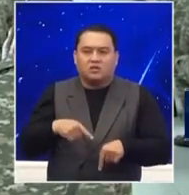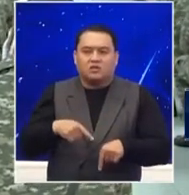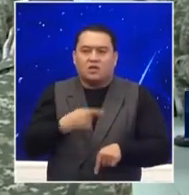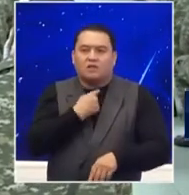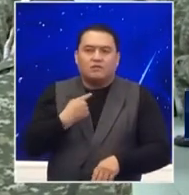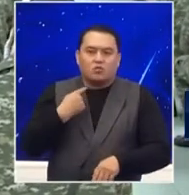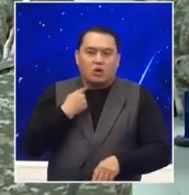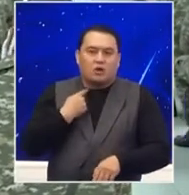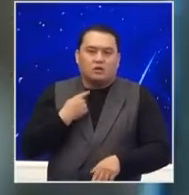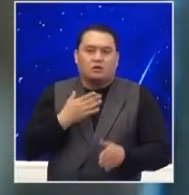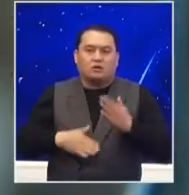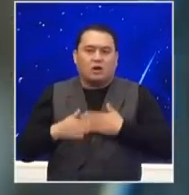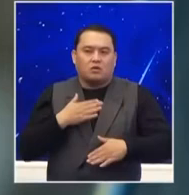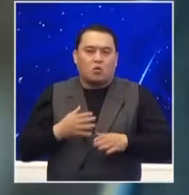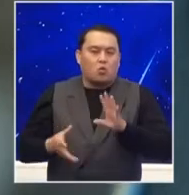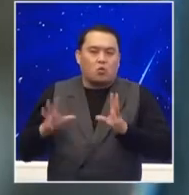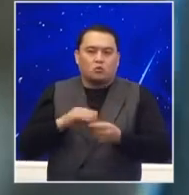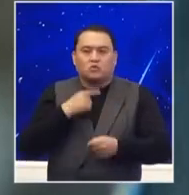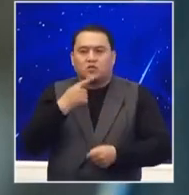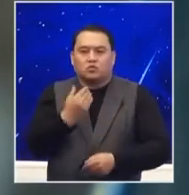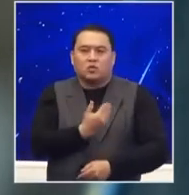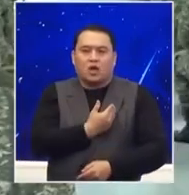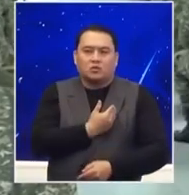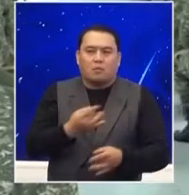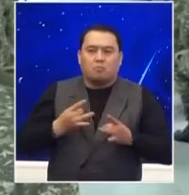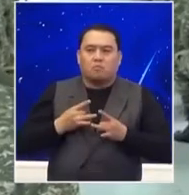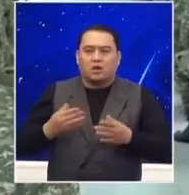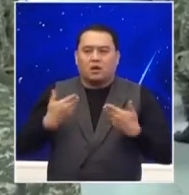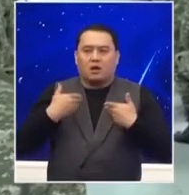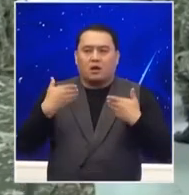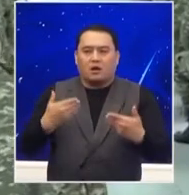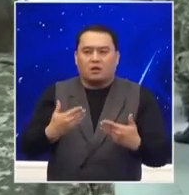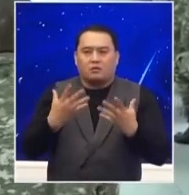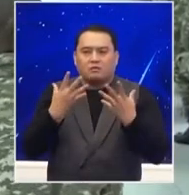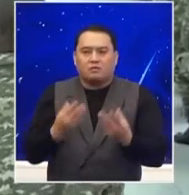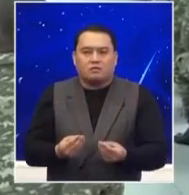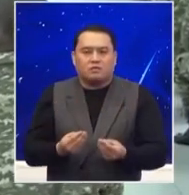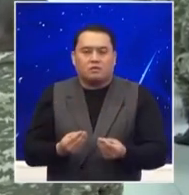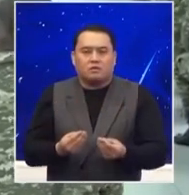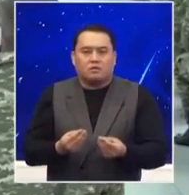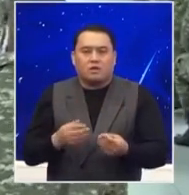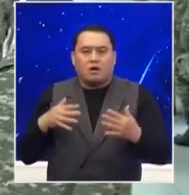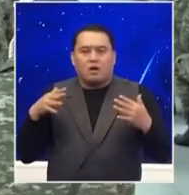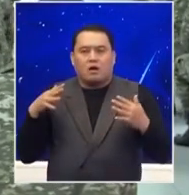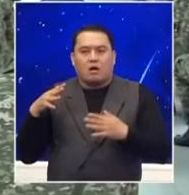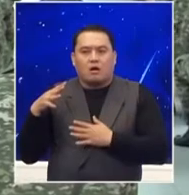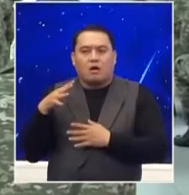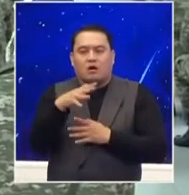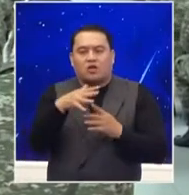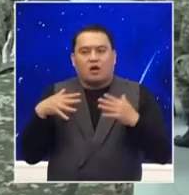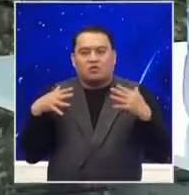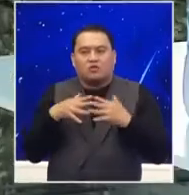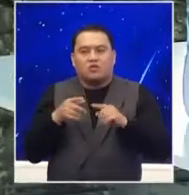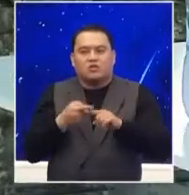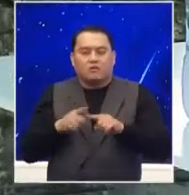в Талдыкургане. В общем, что я могу сказать? Сегодня праздник, День артиллериста. Всех поздравляю с этим